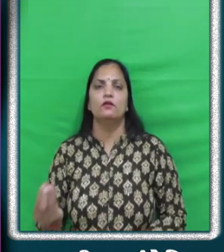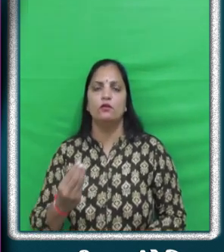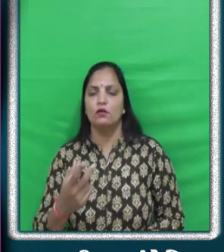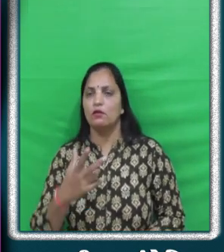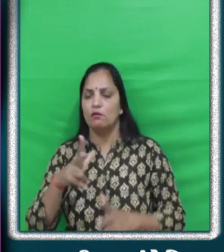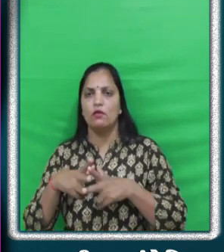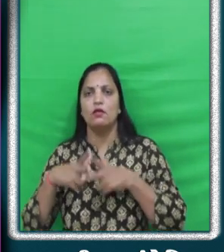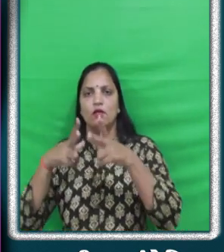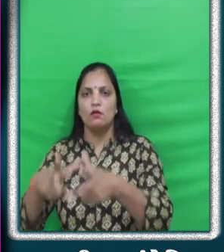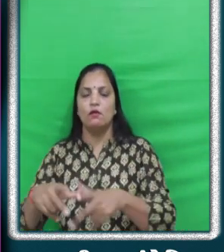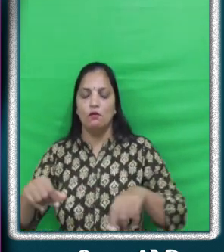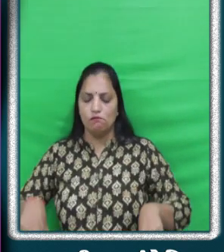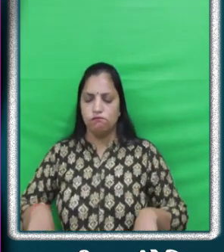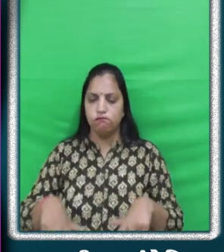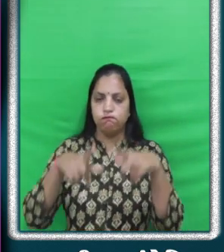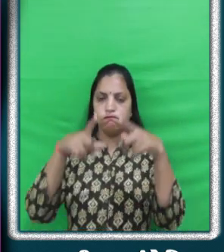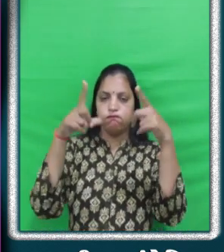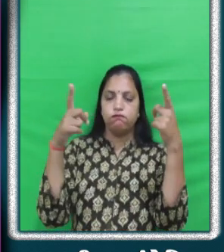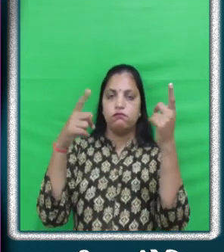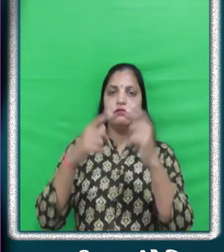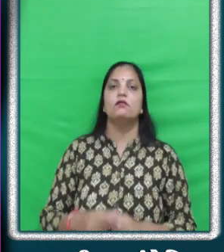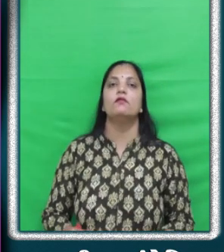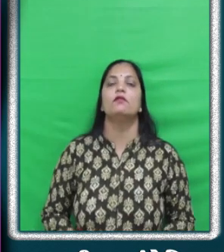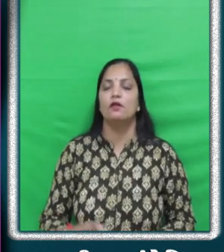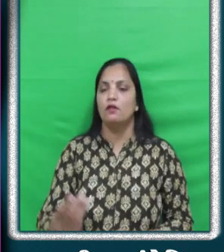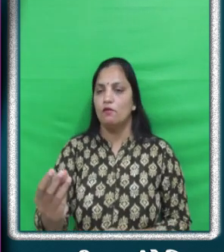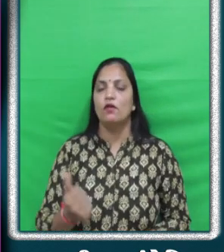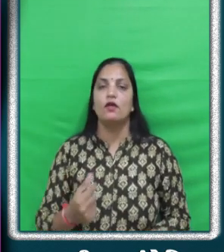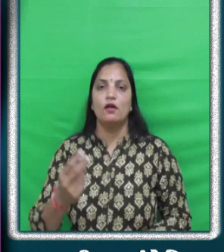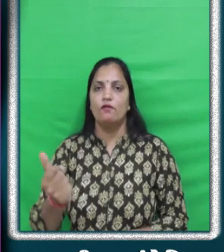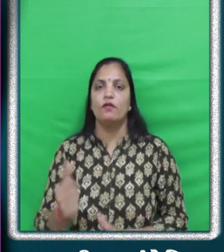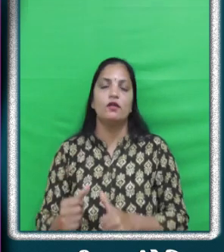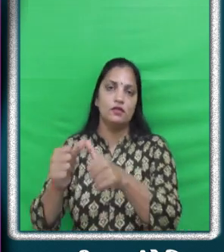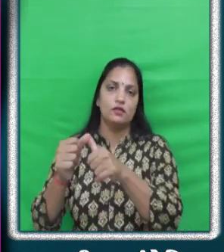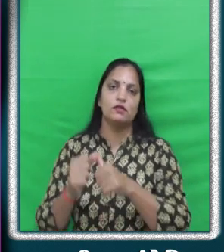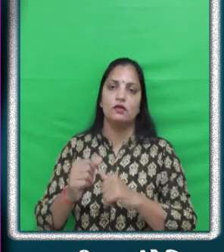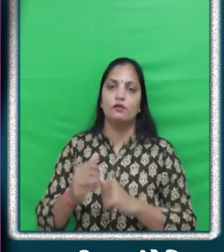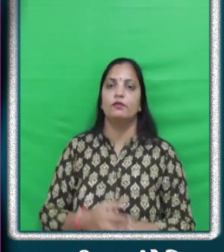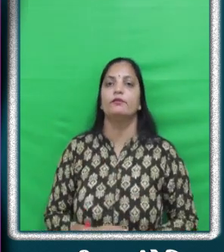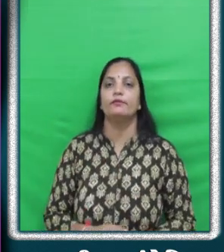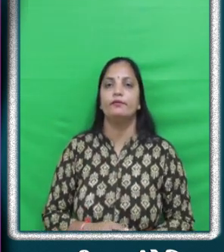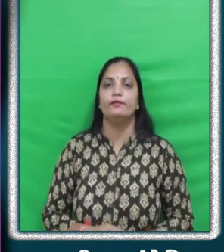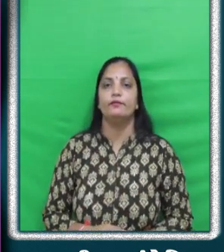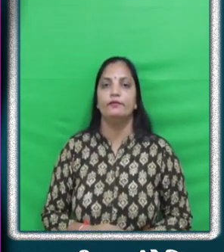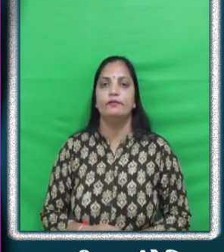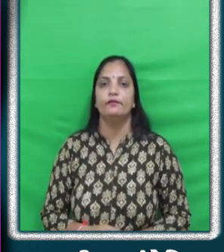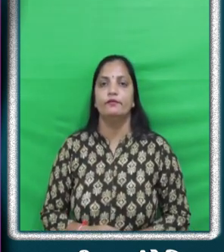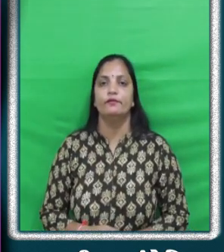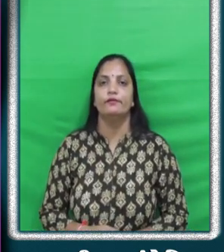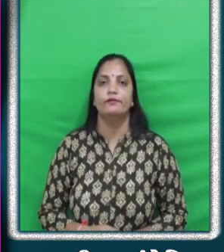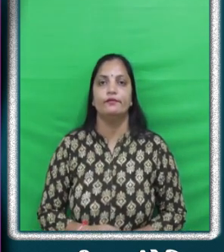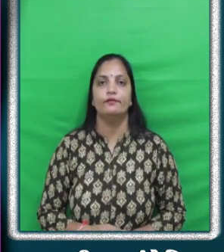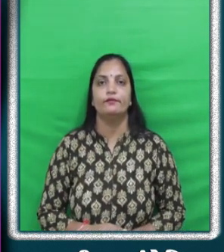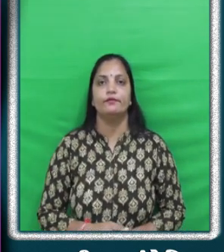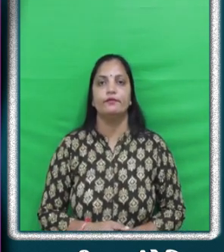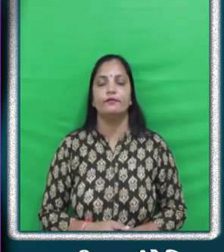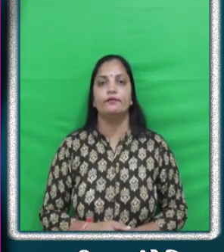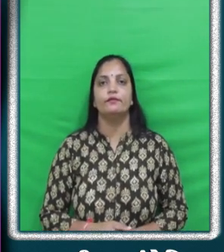થોડી વાર પહેલા જ મેં કીધું હતું કે વનસ્પતિ શેનું ઉત્સર્જન કરે છે, ફટાફટ કમેન્ટમાં લખો, હું જોઉં છું તમારી કમેન્ટ।